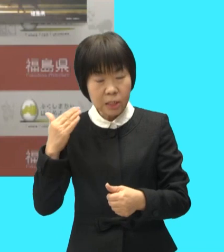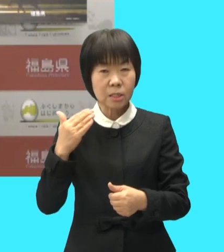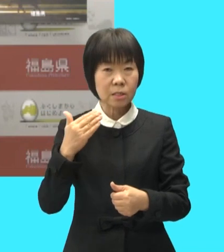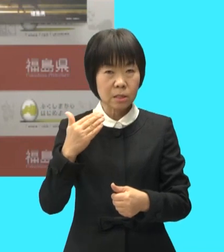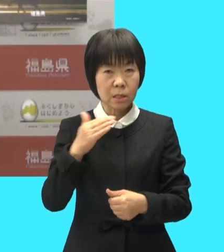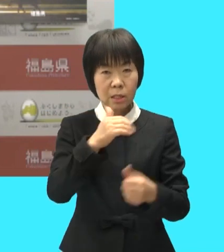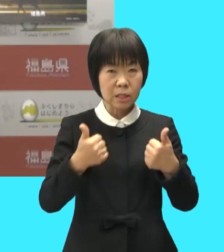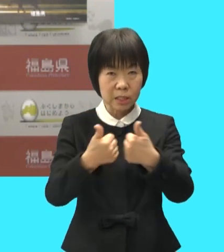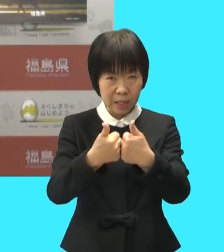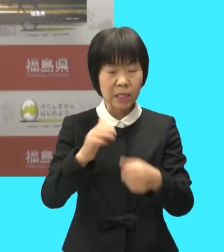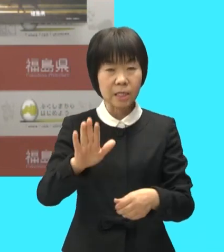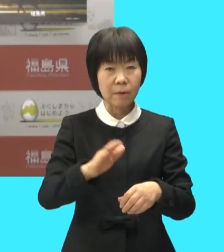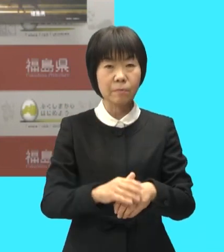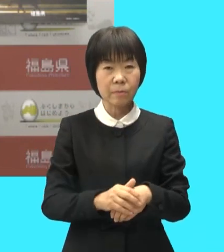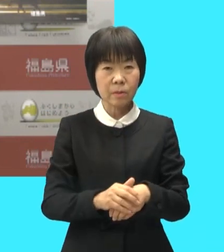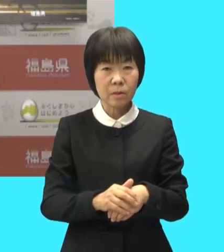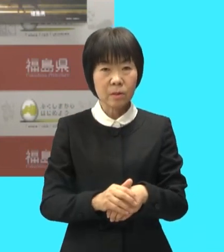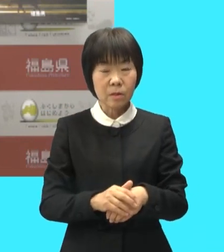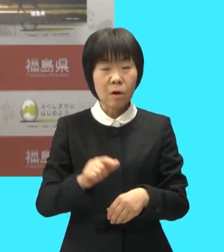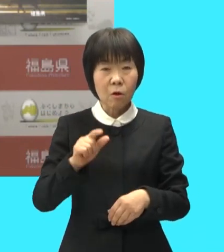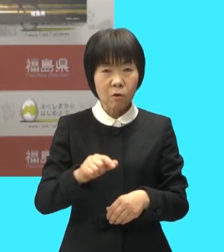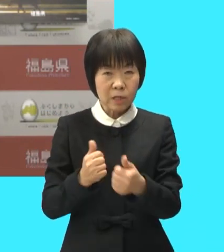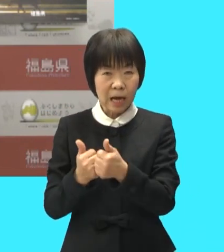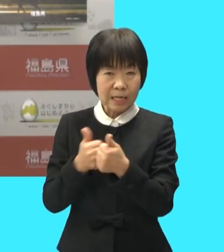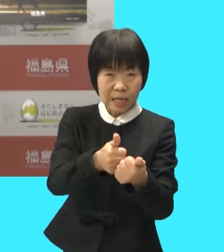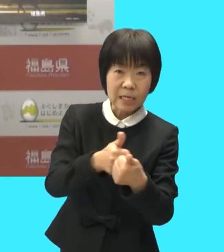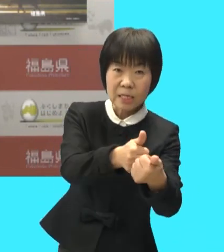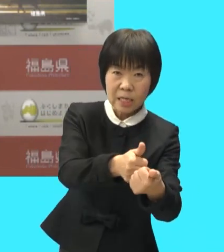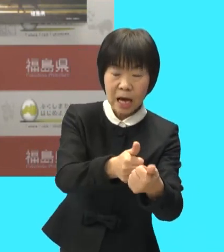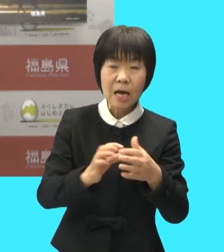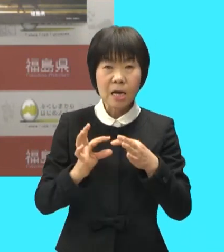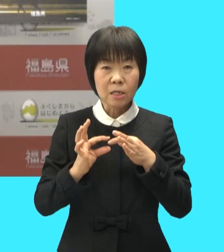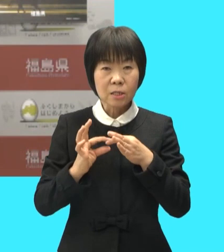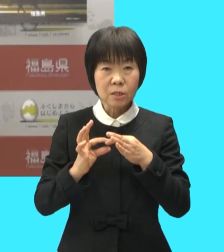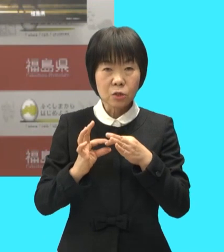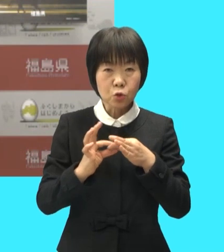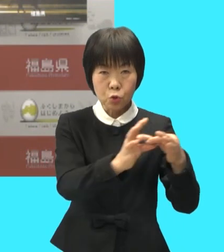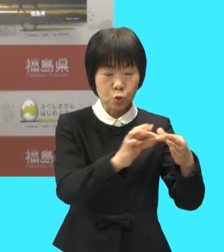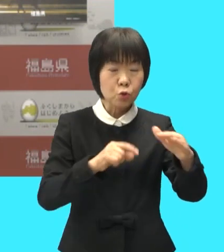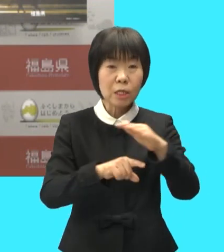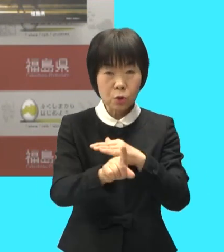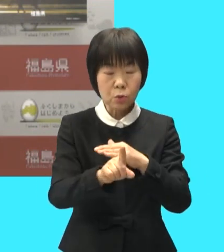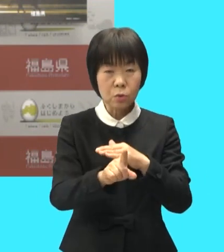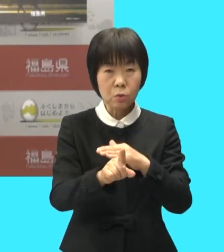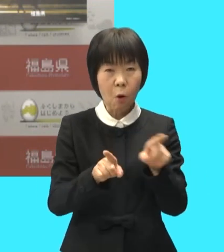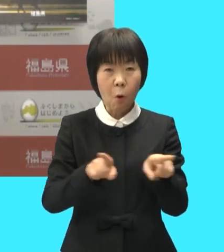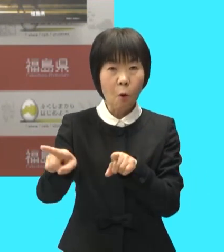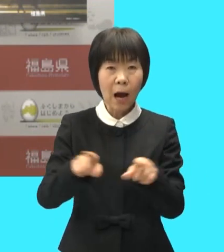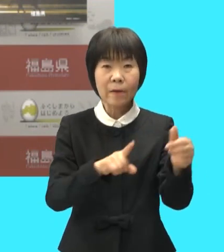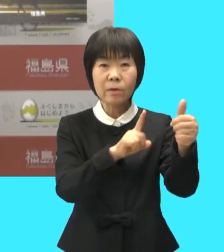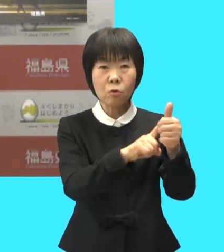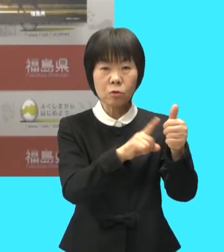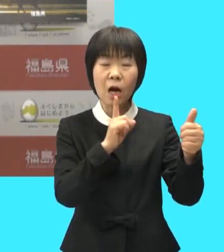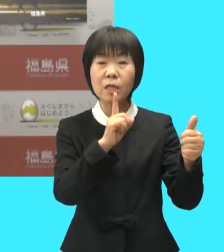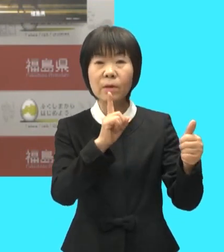。こういった快進撃が続くこの理由、これを監督が述べ